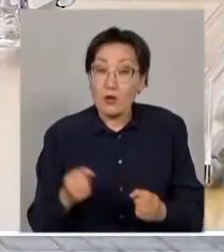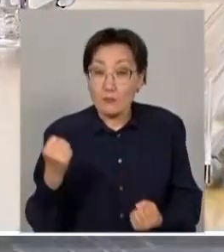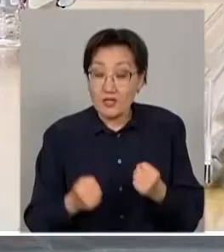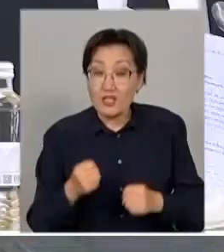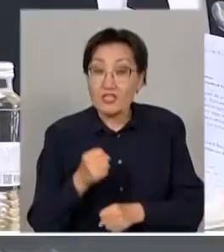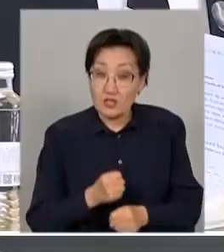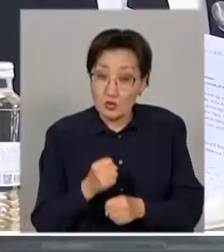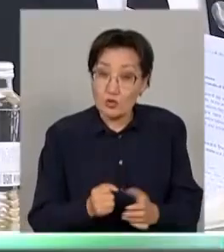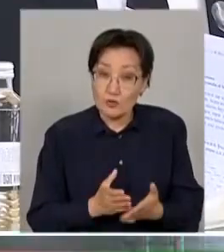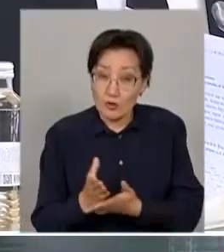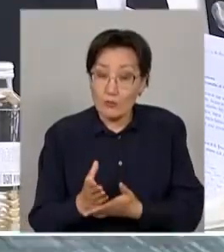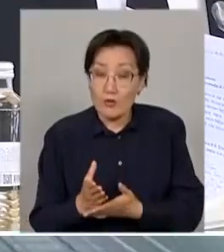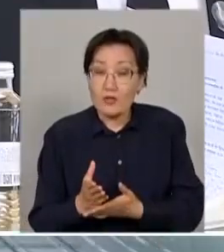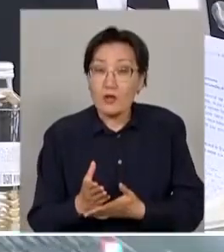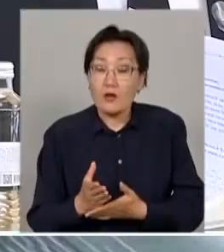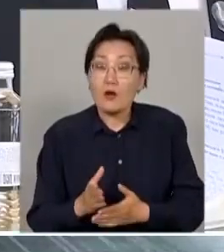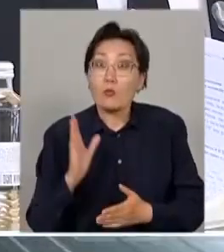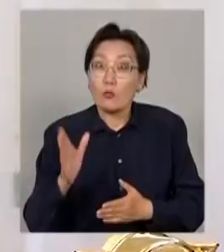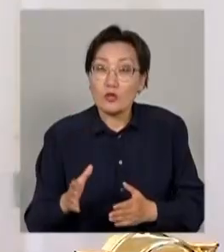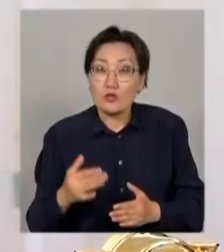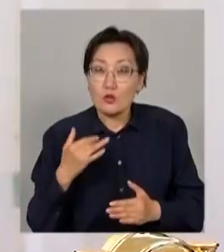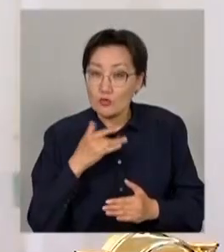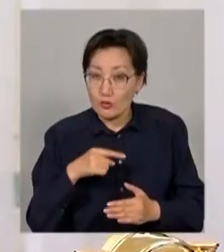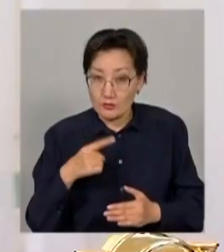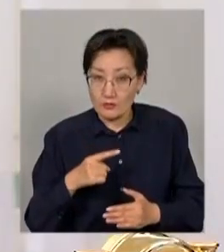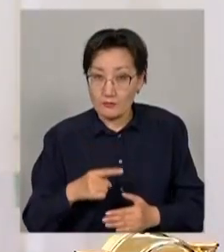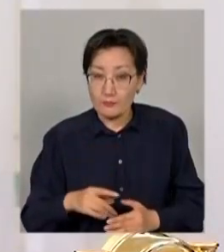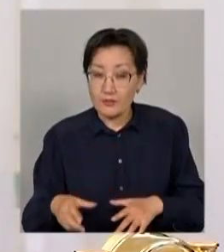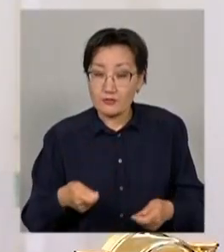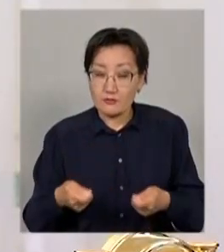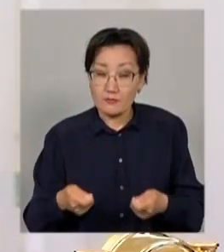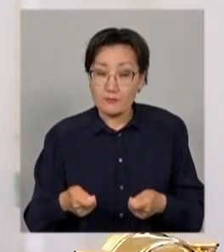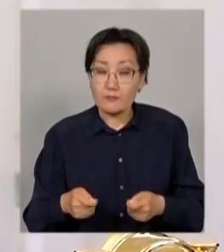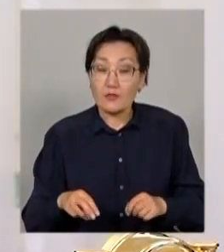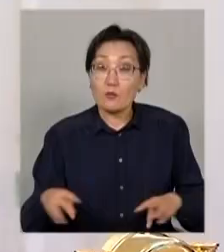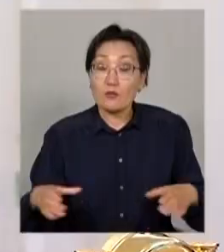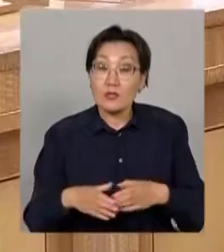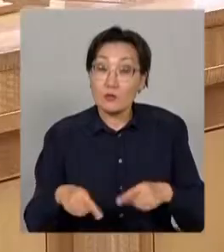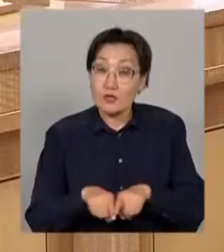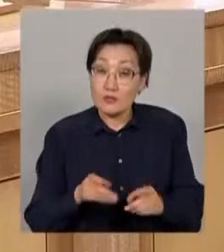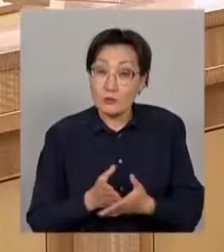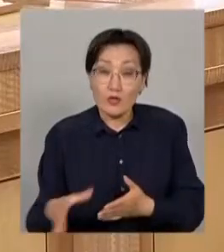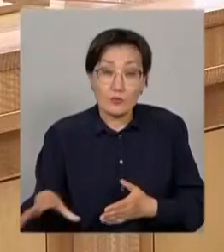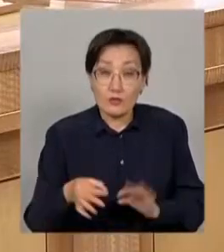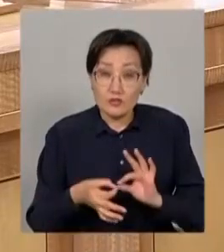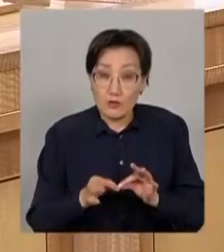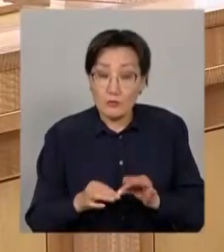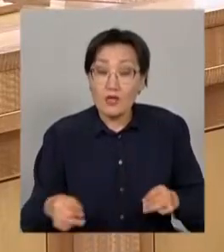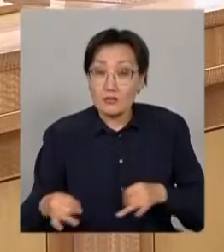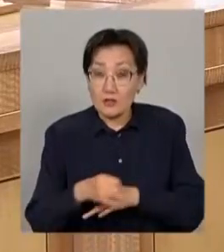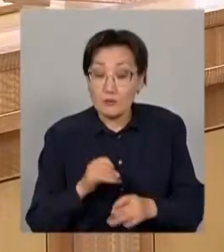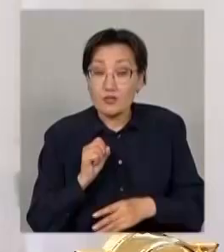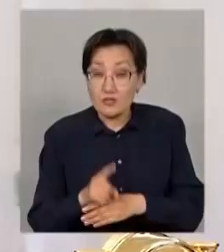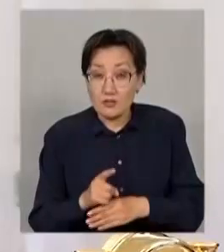жасау саласының әлеуеті зор дейді президент. Поручили правительствам. Үкіметтерге осы бағыттардың бәрін мұқият пысықтау